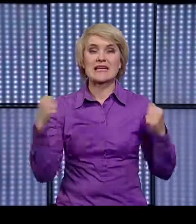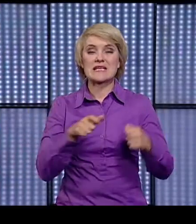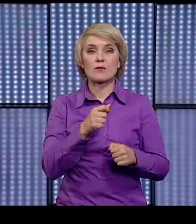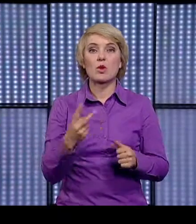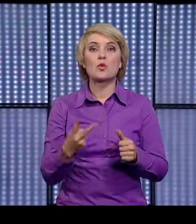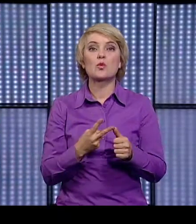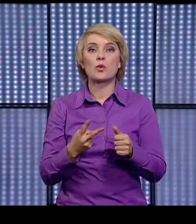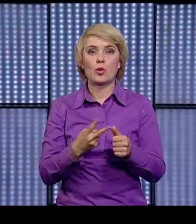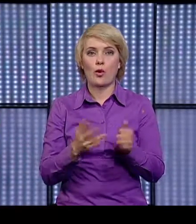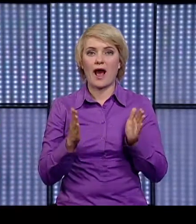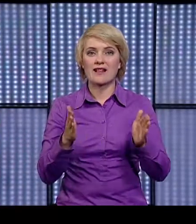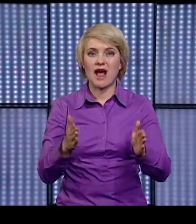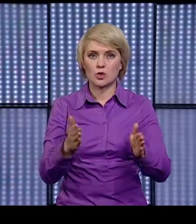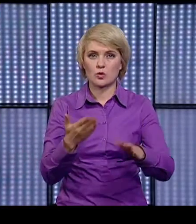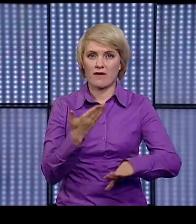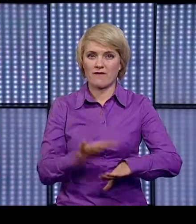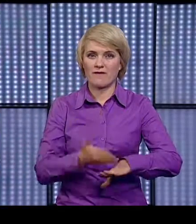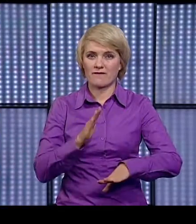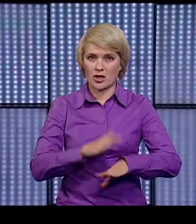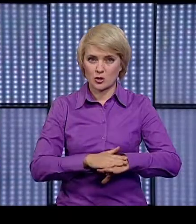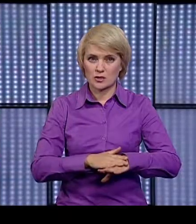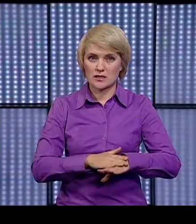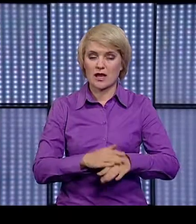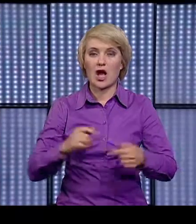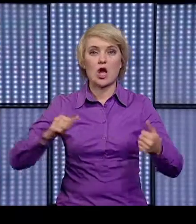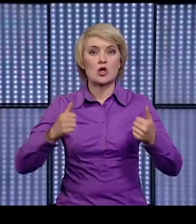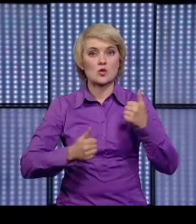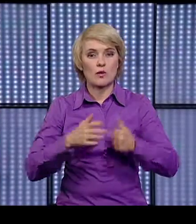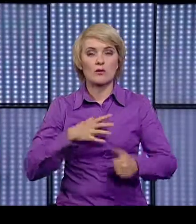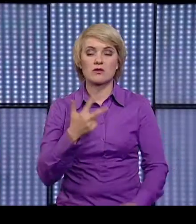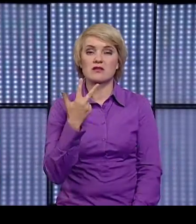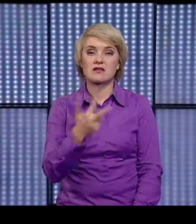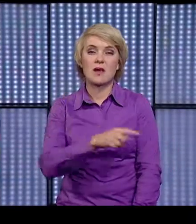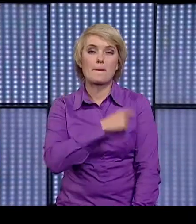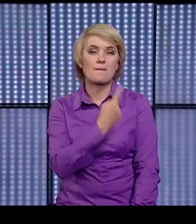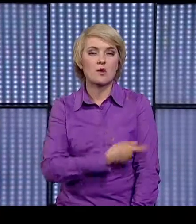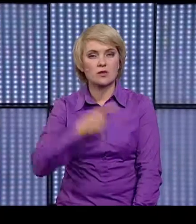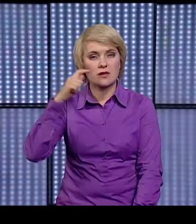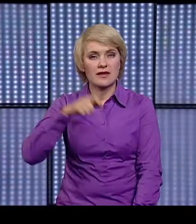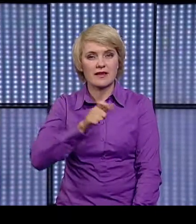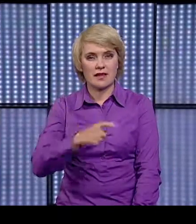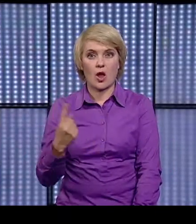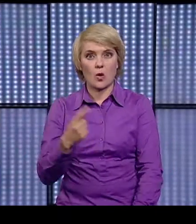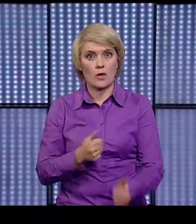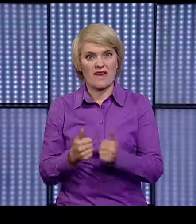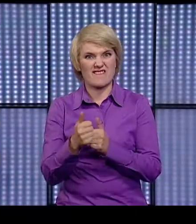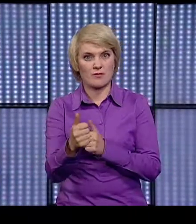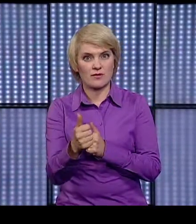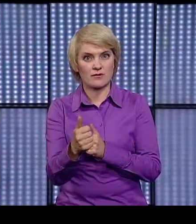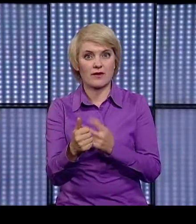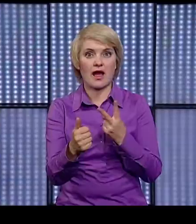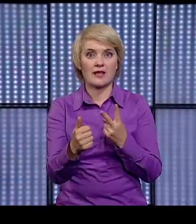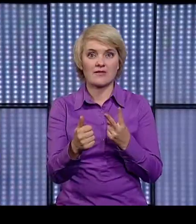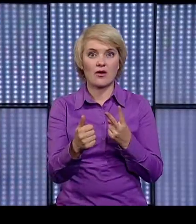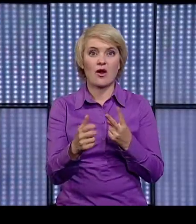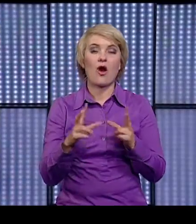вражень суперниками 27-річного миколаївця були одразу 3 потужні китайці. Одного він випередив, а у 2 інших